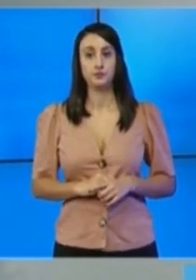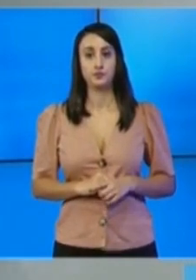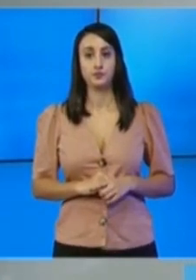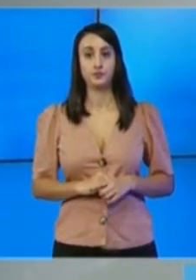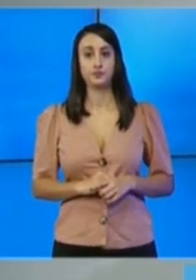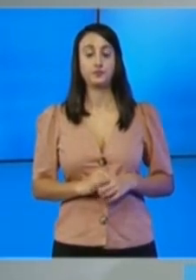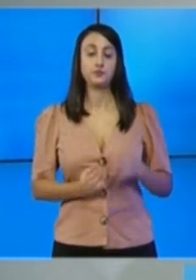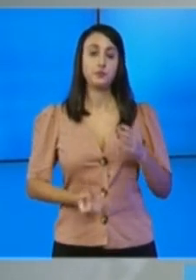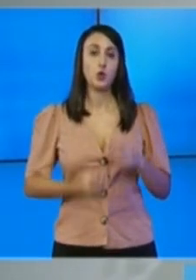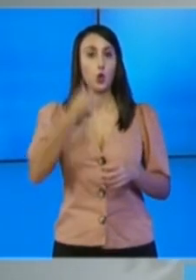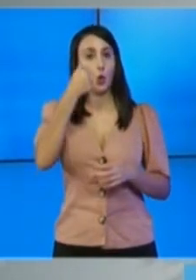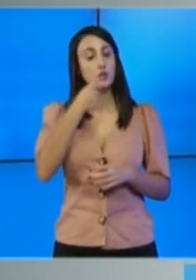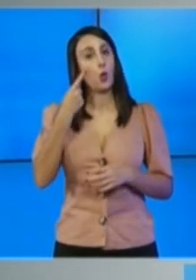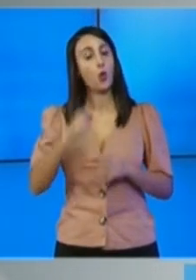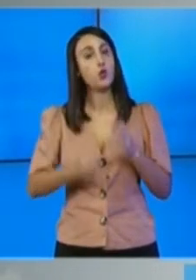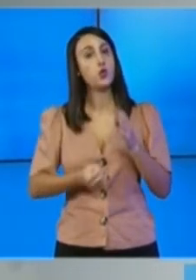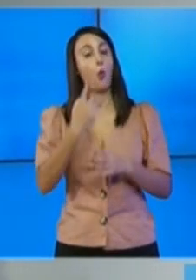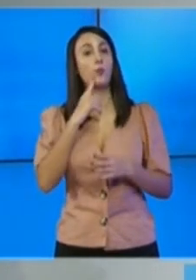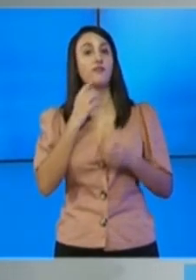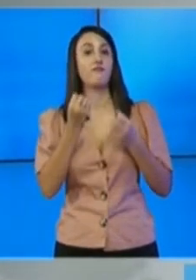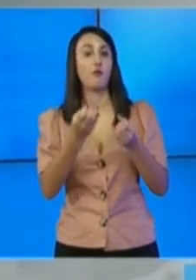ă nouă zi o nouă informare de la autorități în privința